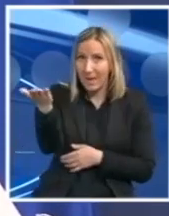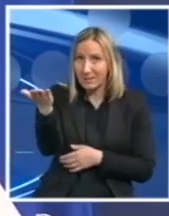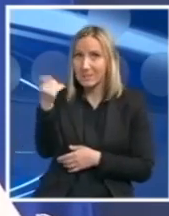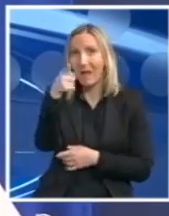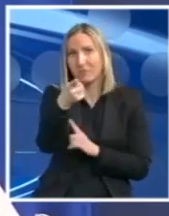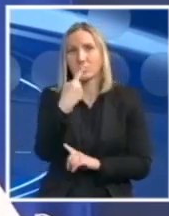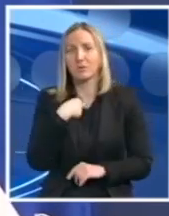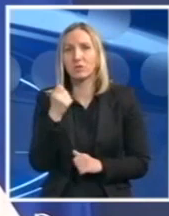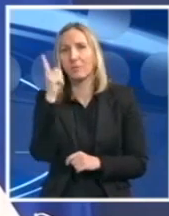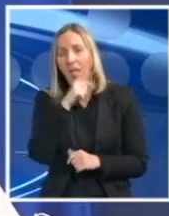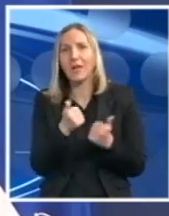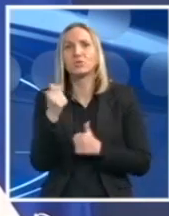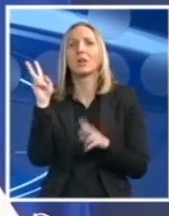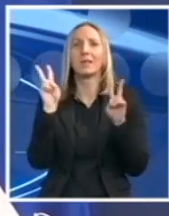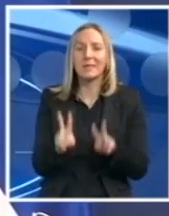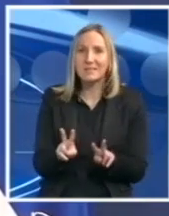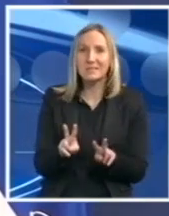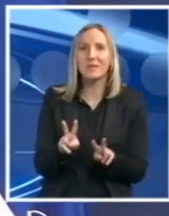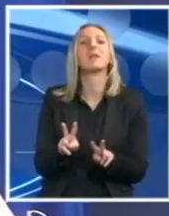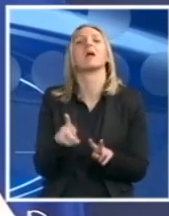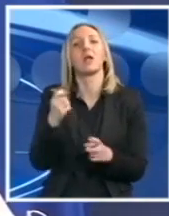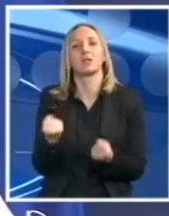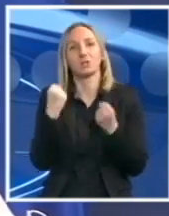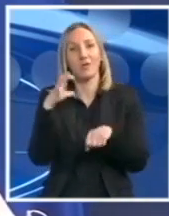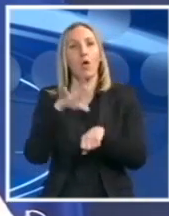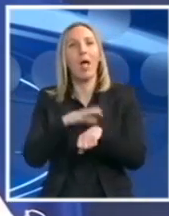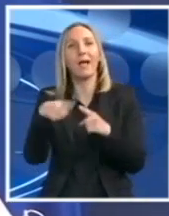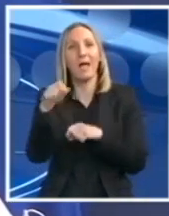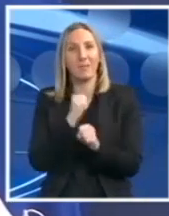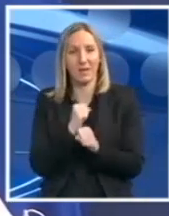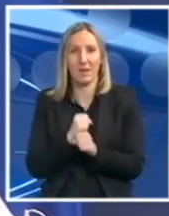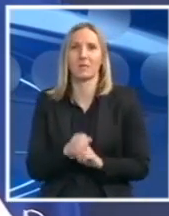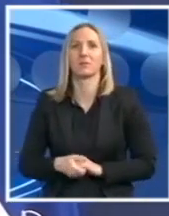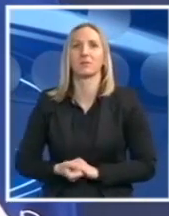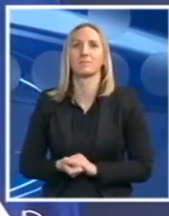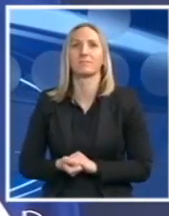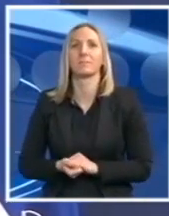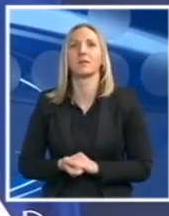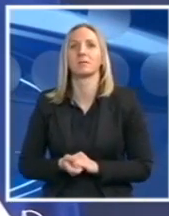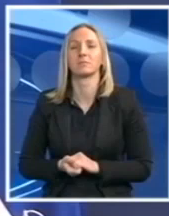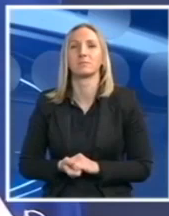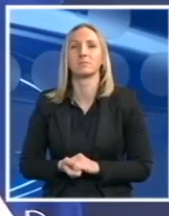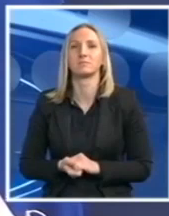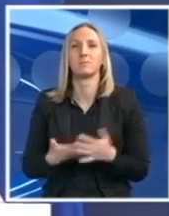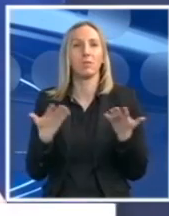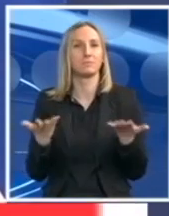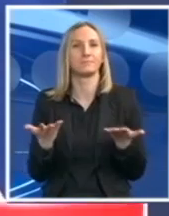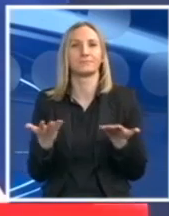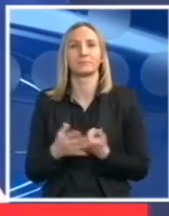bila laž ili istina, otežavaju lekarima rad pre svega? Hvala. Hvala. Pa evo, mi